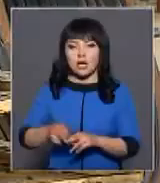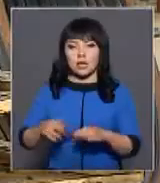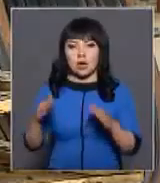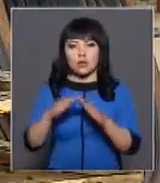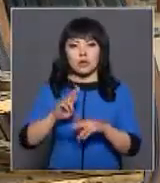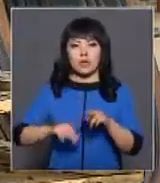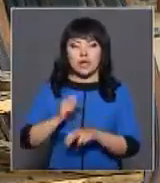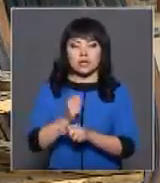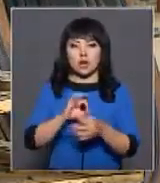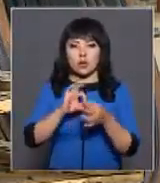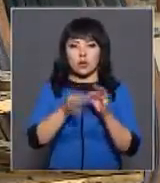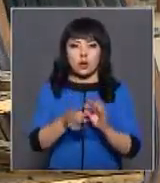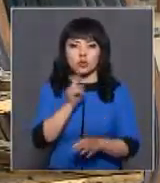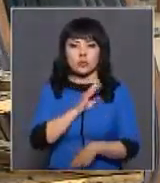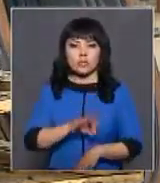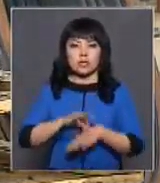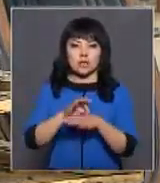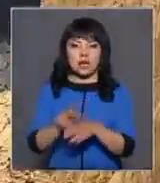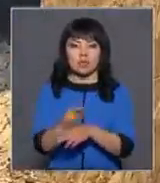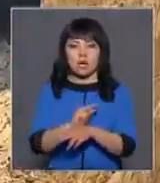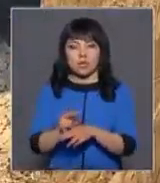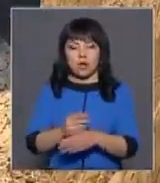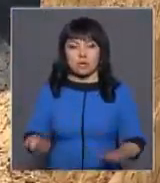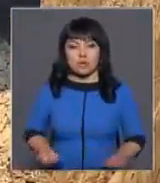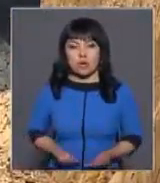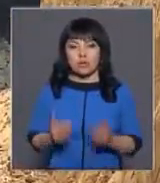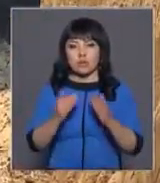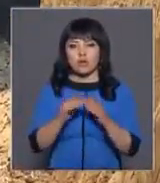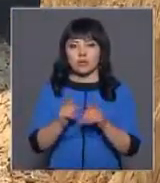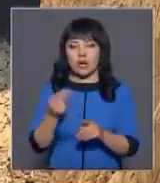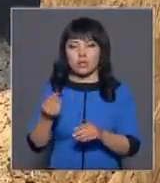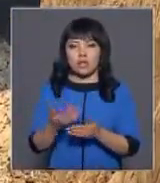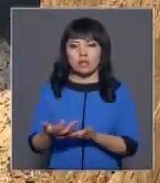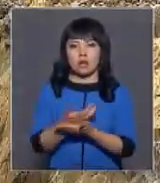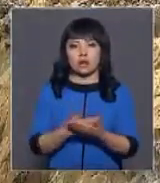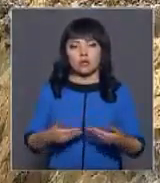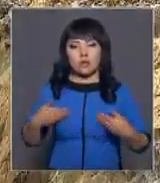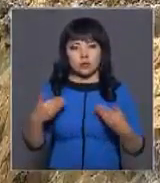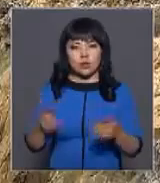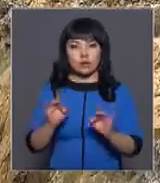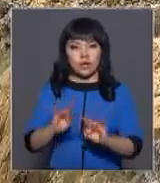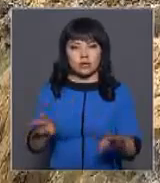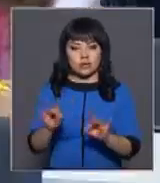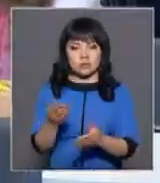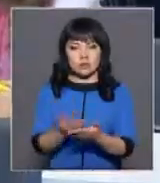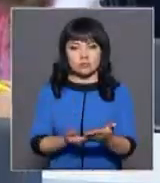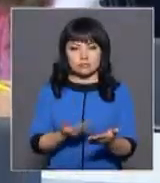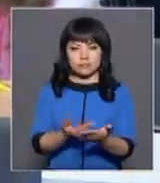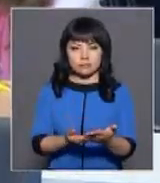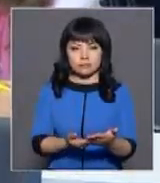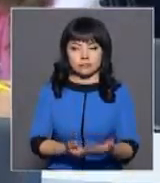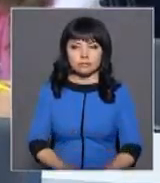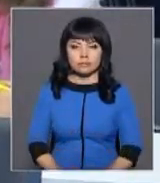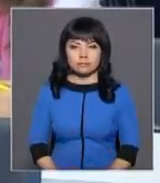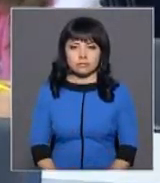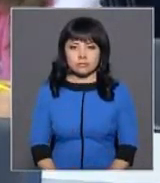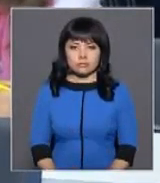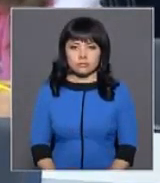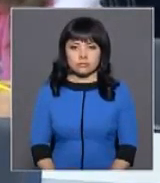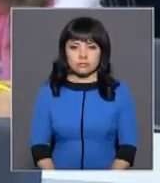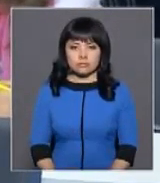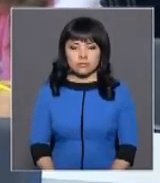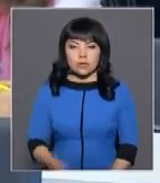жасалатын күрделі жөндеуге тұрғындардан әубастан қаражат жинауды ұсынып отыр. 100 теңгеден болсын,